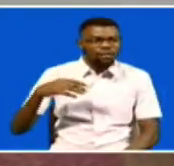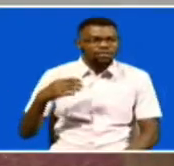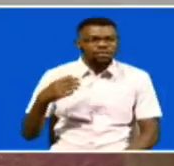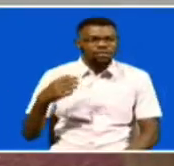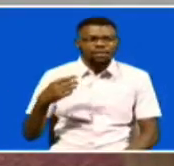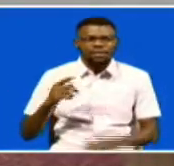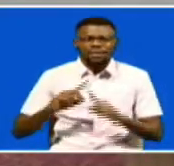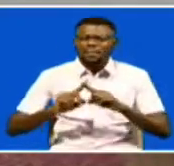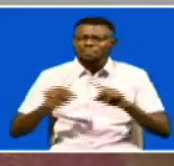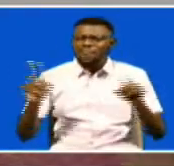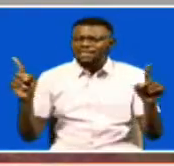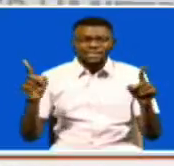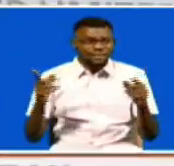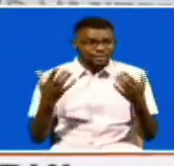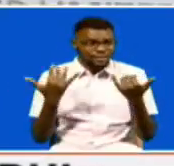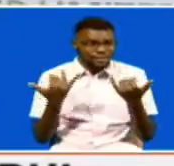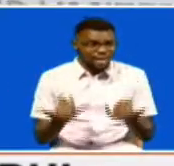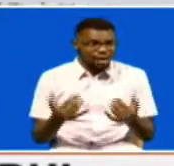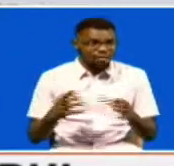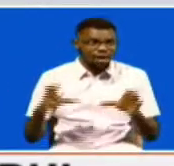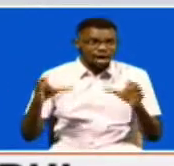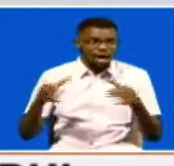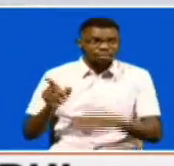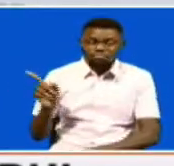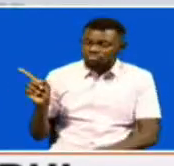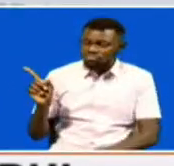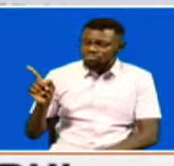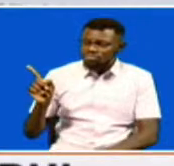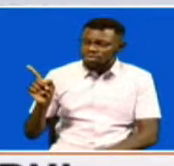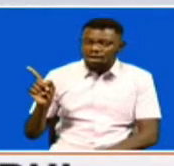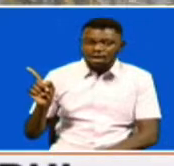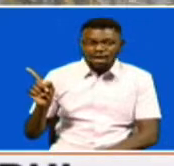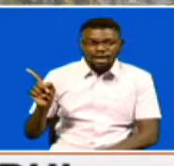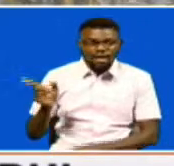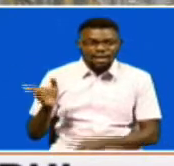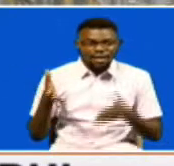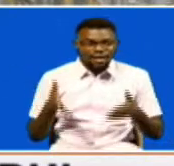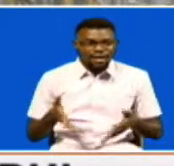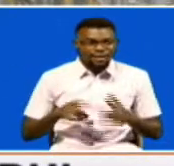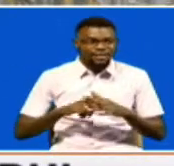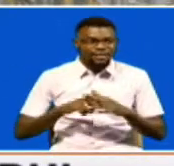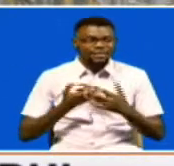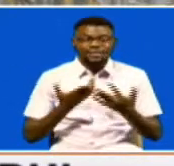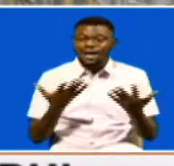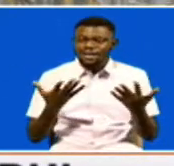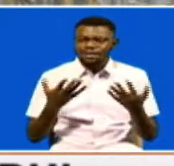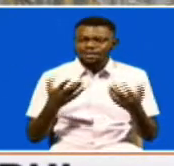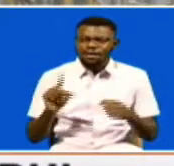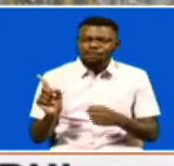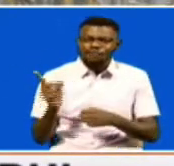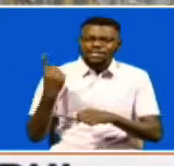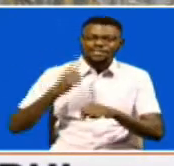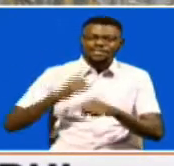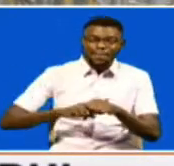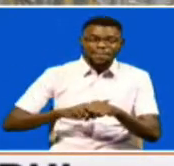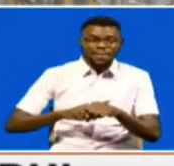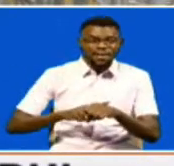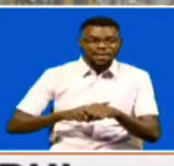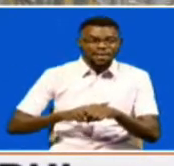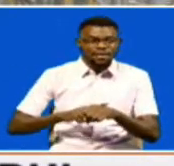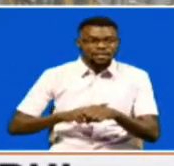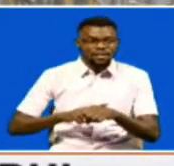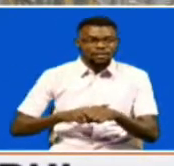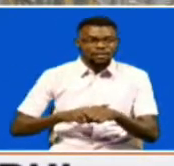moja iliyoweza kuzalishwa. Kampuni ya Social Energy ipo katika harakati ya kuandikisha historia kwa kuwa kampuni ya kwanza chini